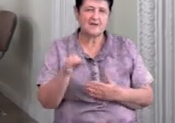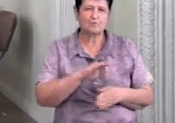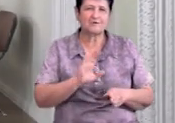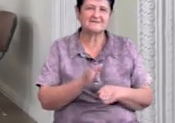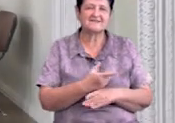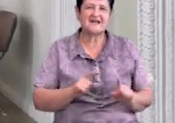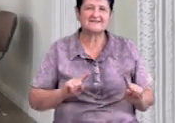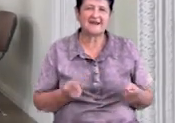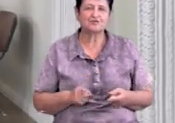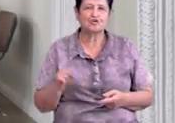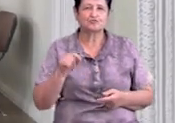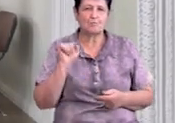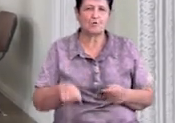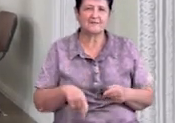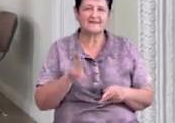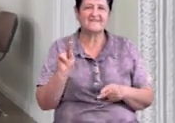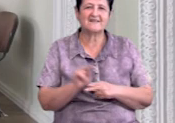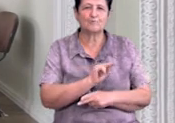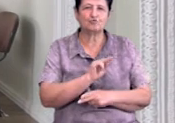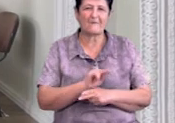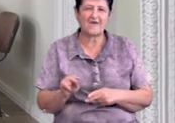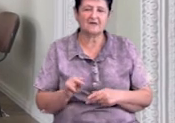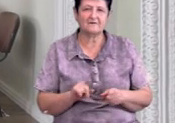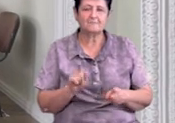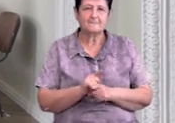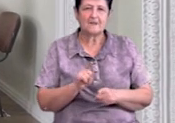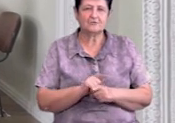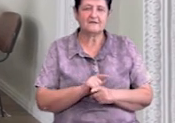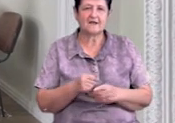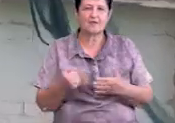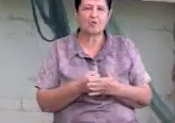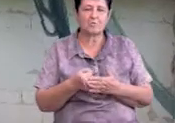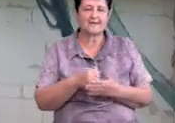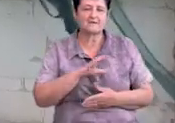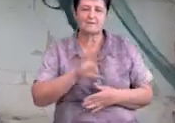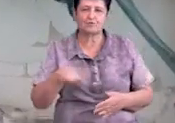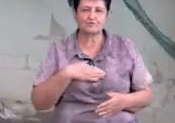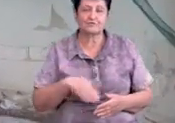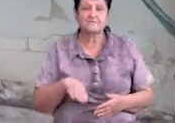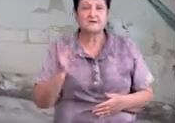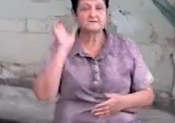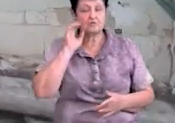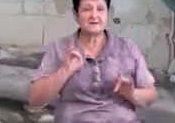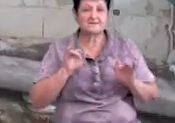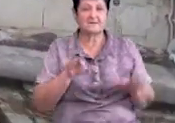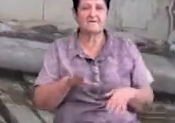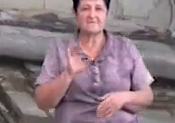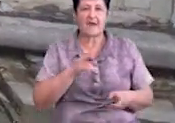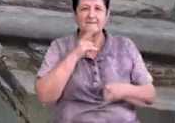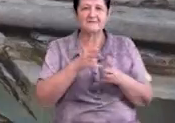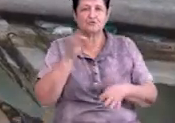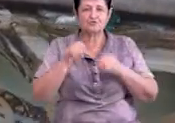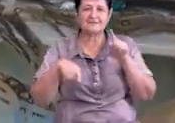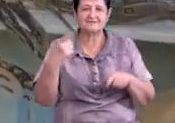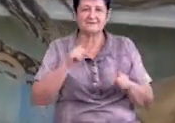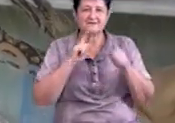щоб могли його закінчити, ну, відремонтувати. Однак ці клопотання не були задоволені. Наразі справа слухається в апеляційному суді. Наступне